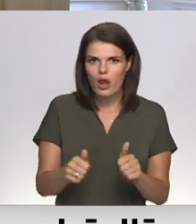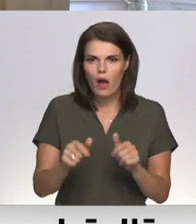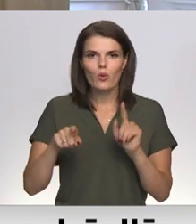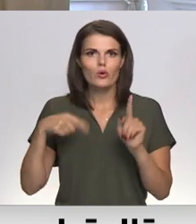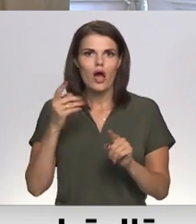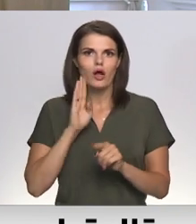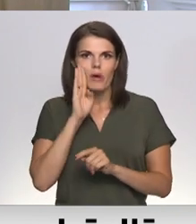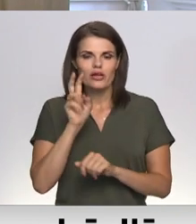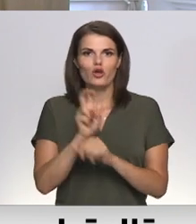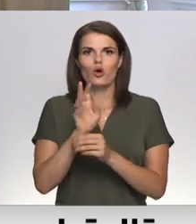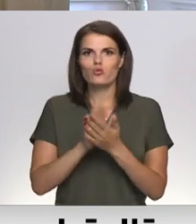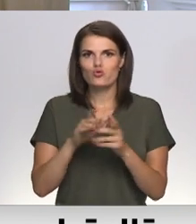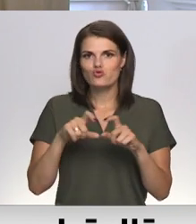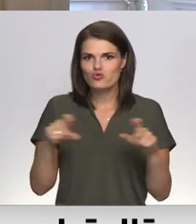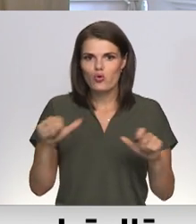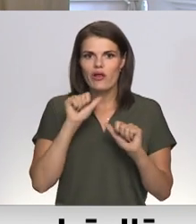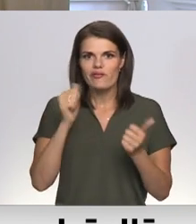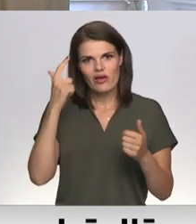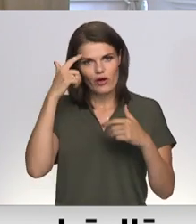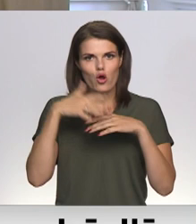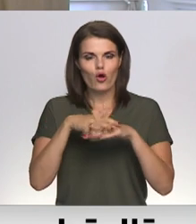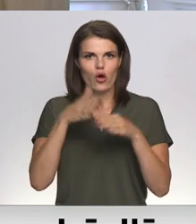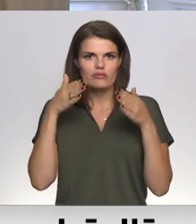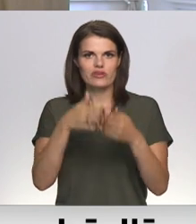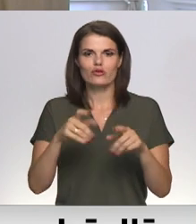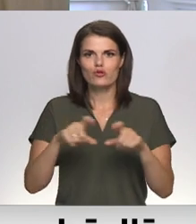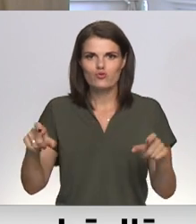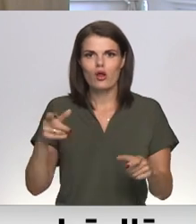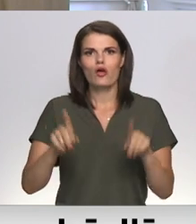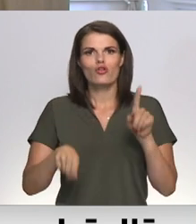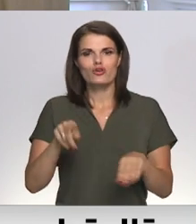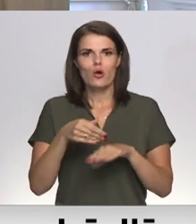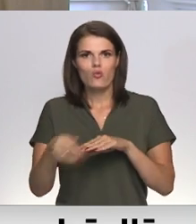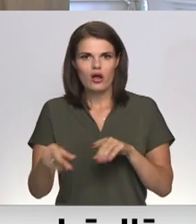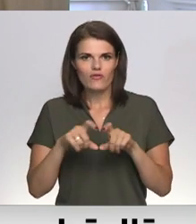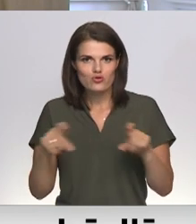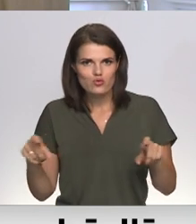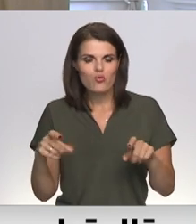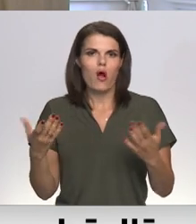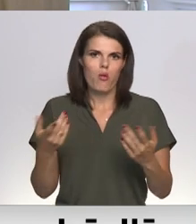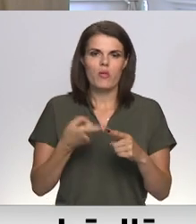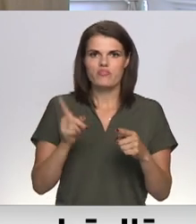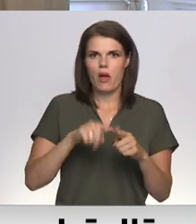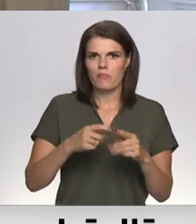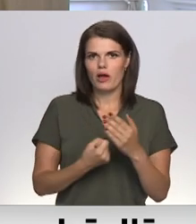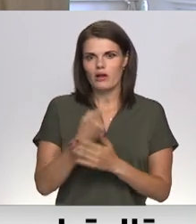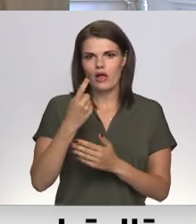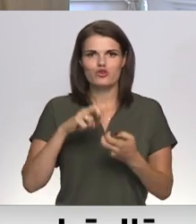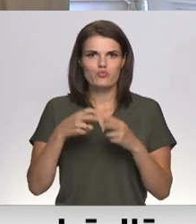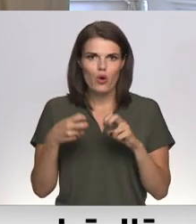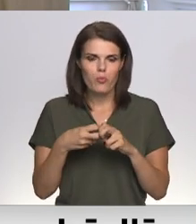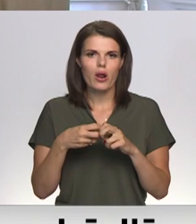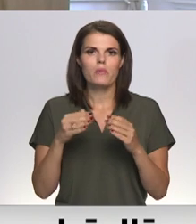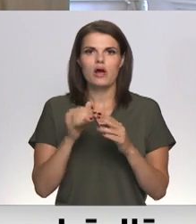rītā iet uz skolu, viņa nevar koncentrēties skolā. Varbūt viņa nokavēja skolu, un tas, protams, izraisa problēmas. Varbūt viņa nav izpildījuši savus mājas darbus,